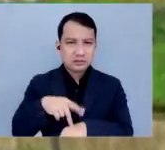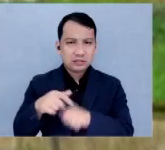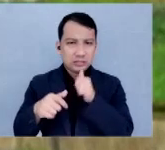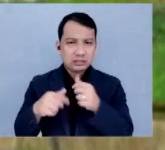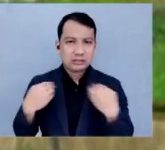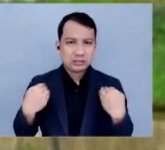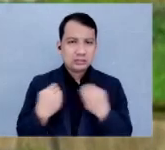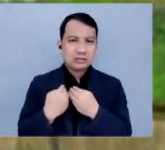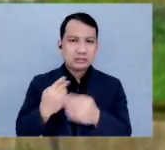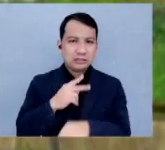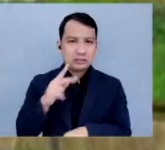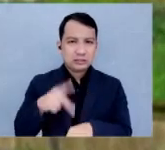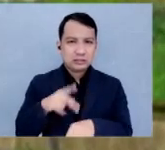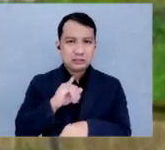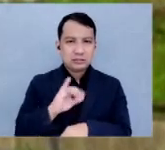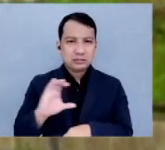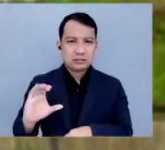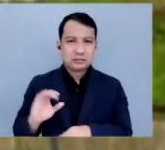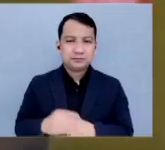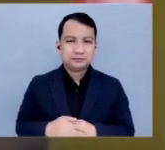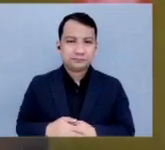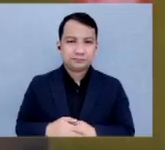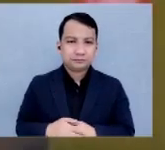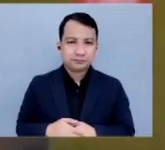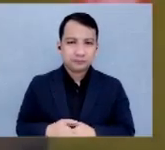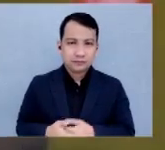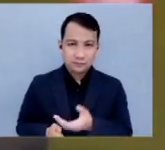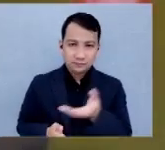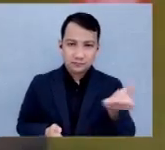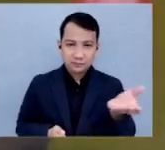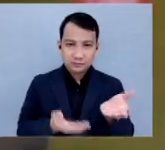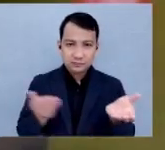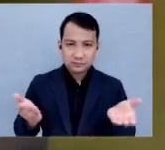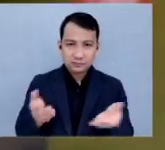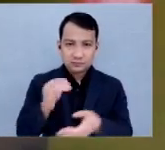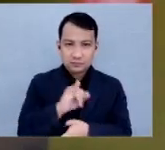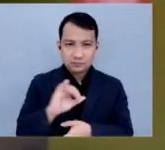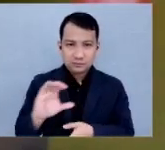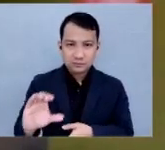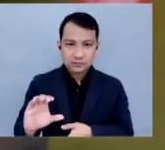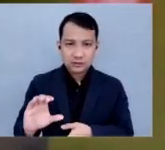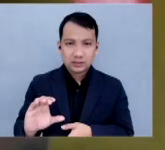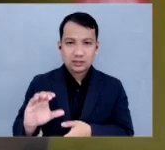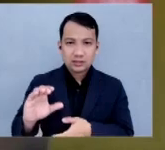ng ICC. Gusto ko yung ICC mismo